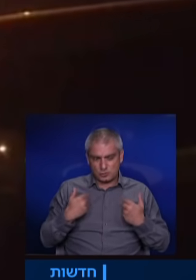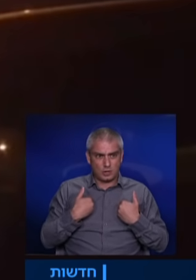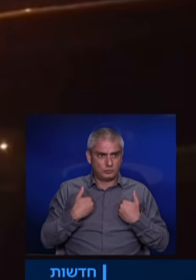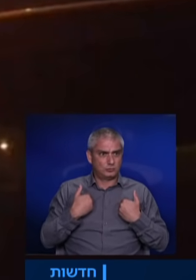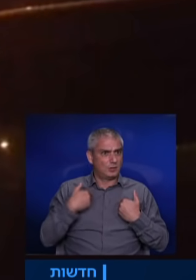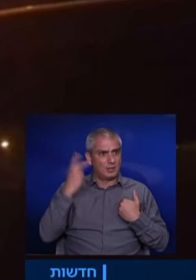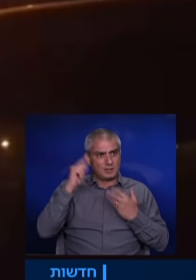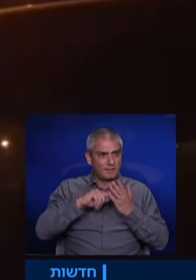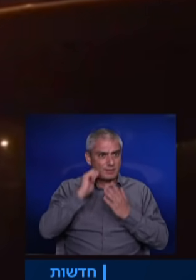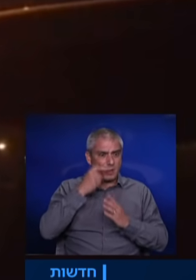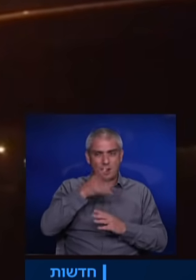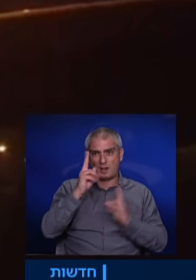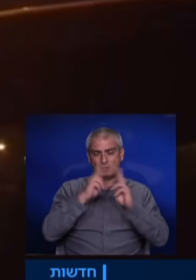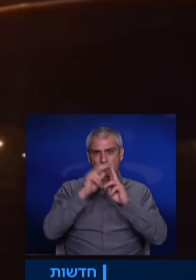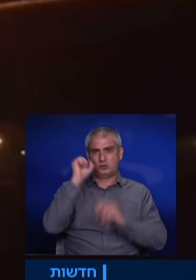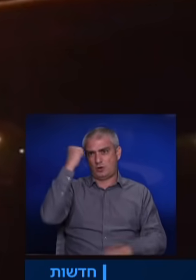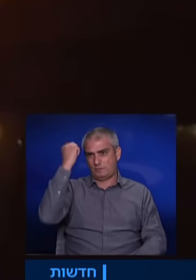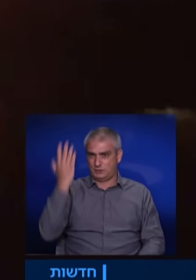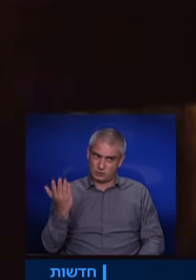אפילו מחר ללכת לתובת